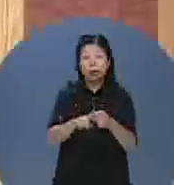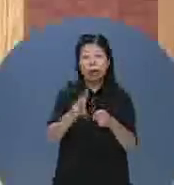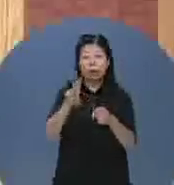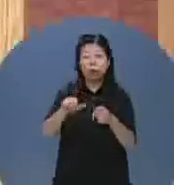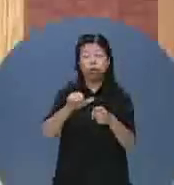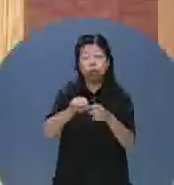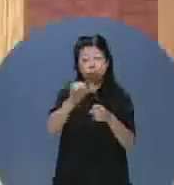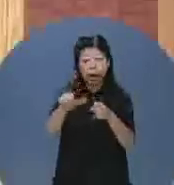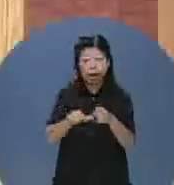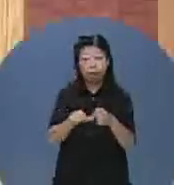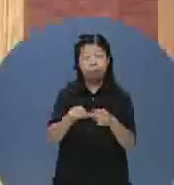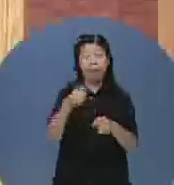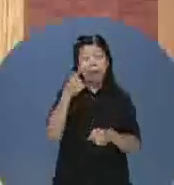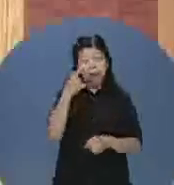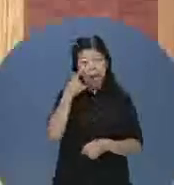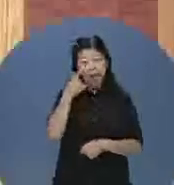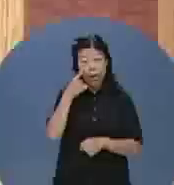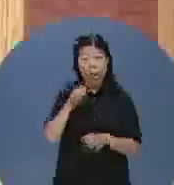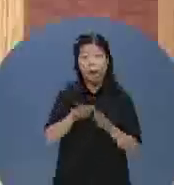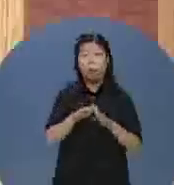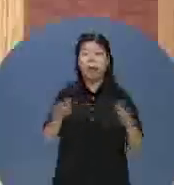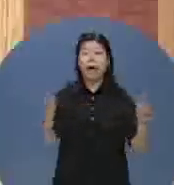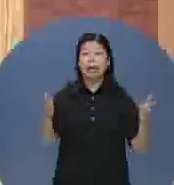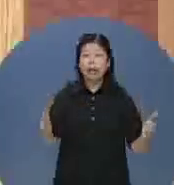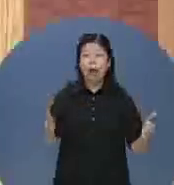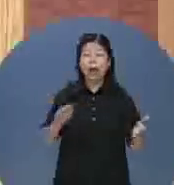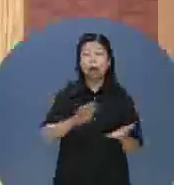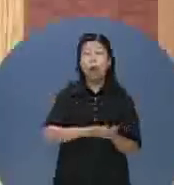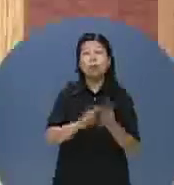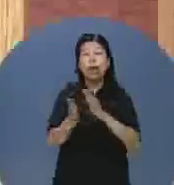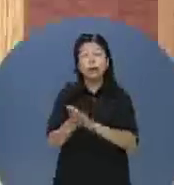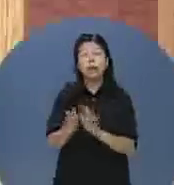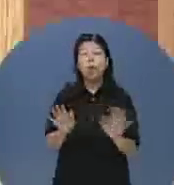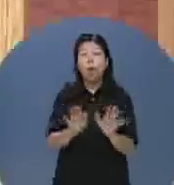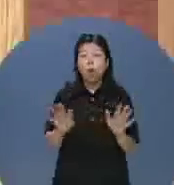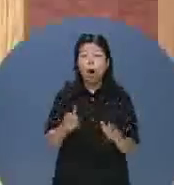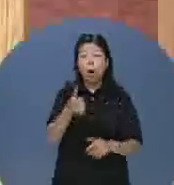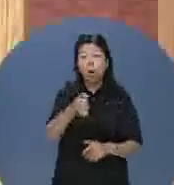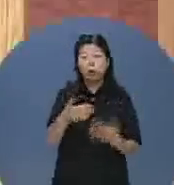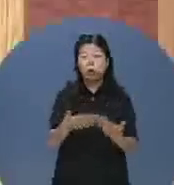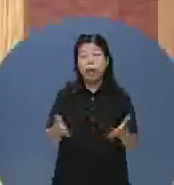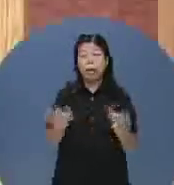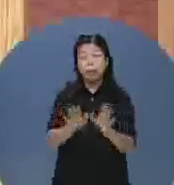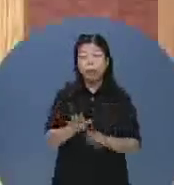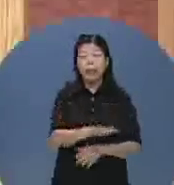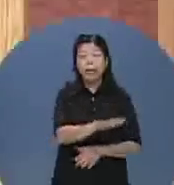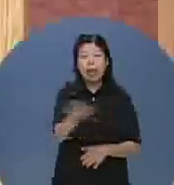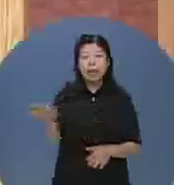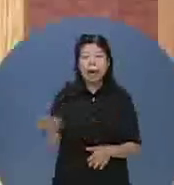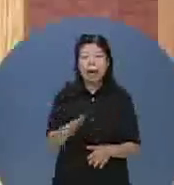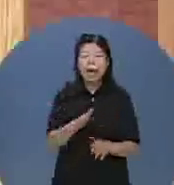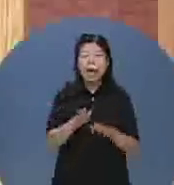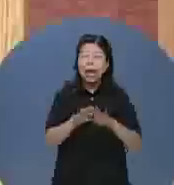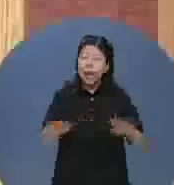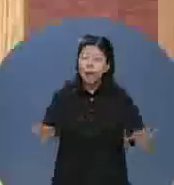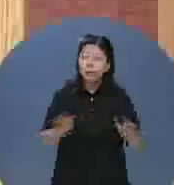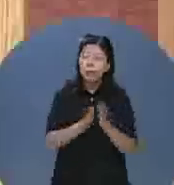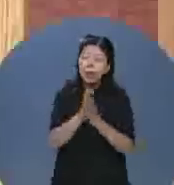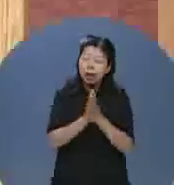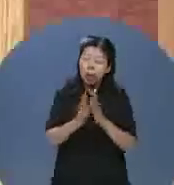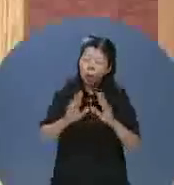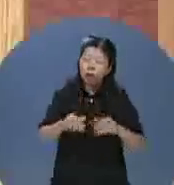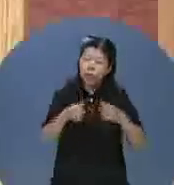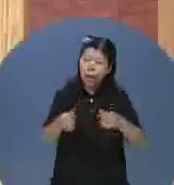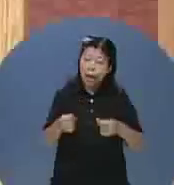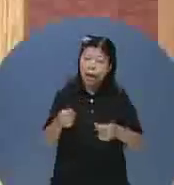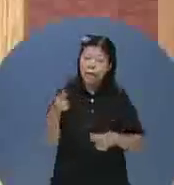市。当日舞台には幼稚園児や老人クラブの皆さんが平和の願いを込めて折った千羽